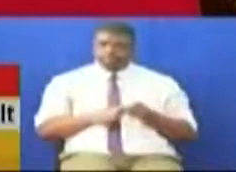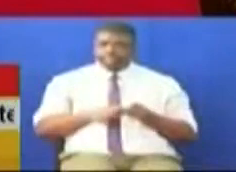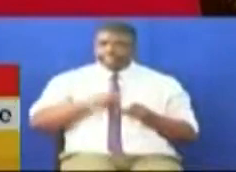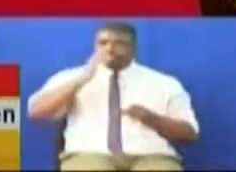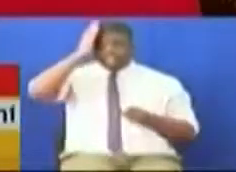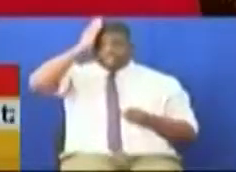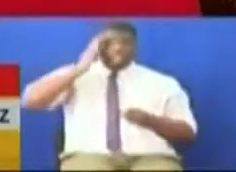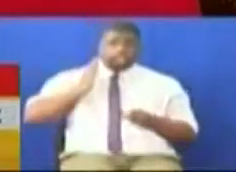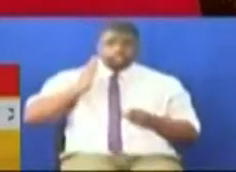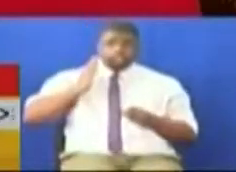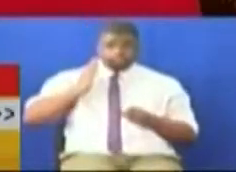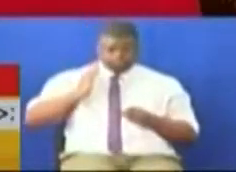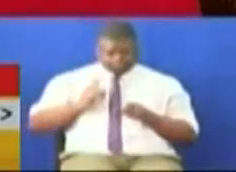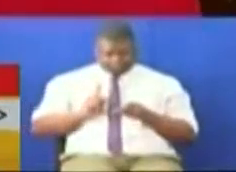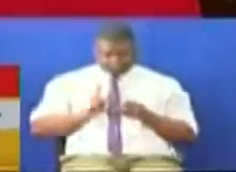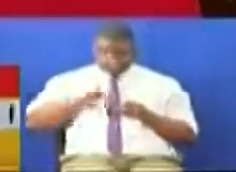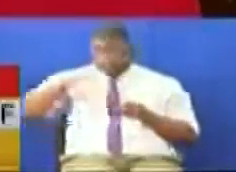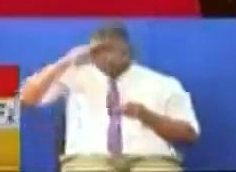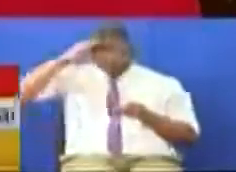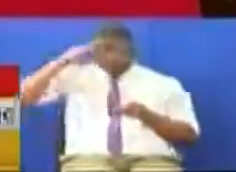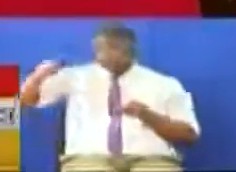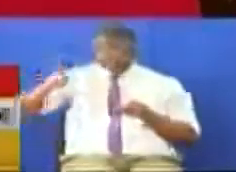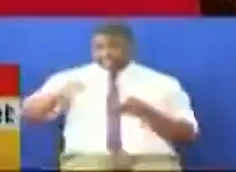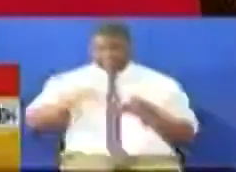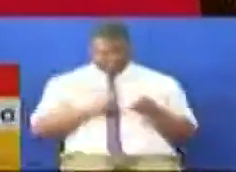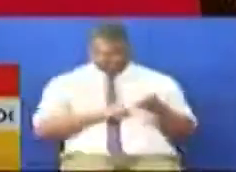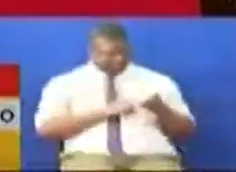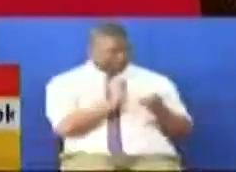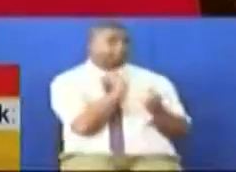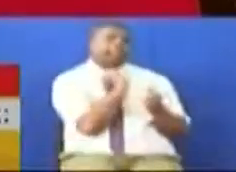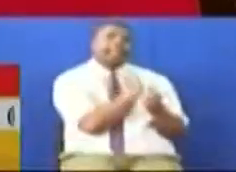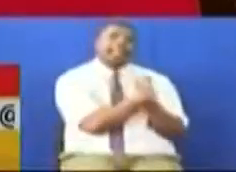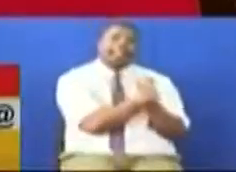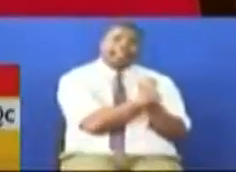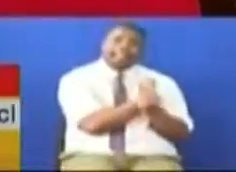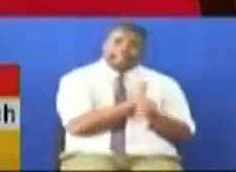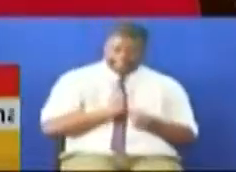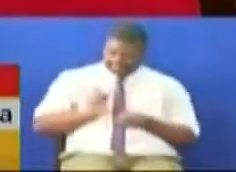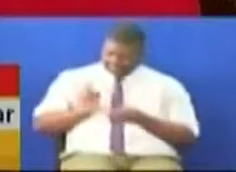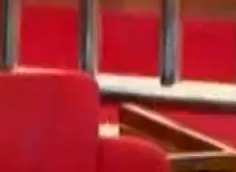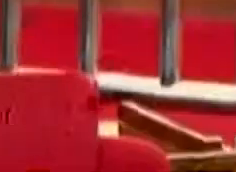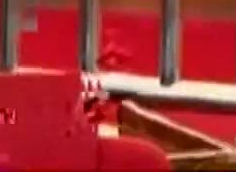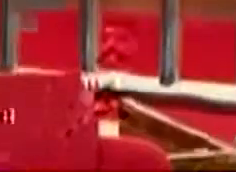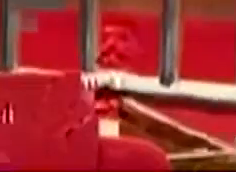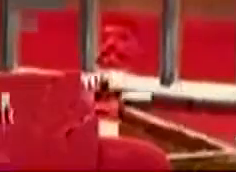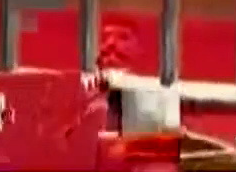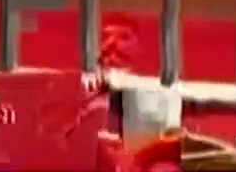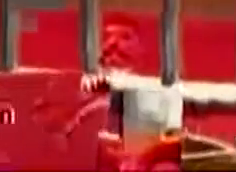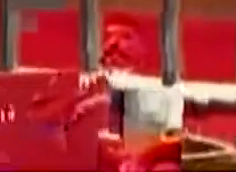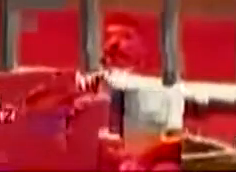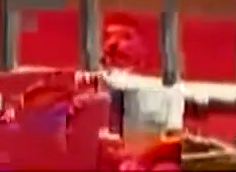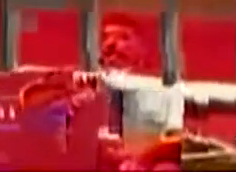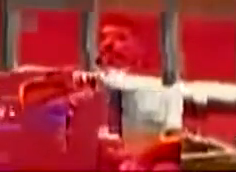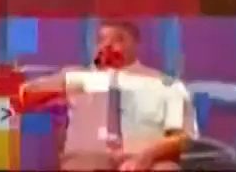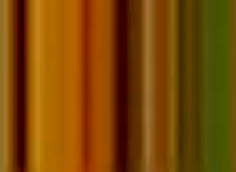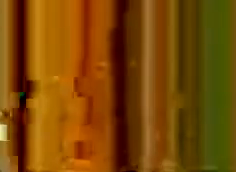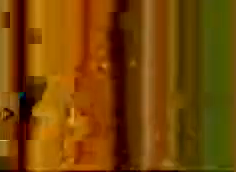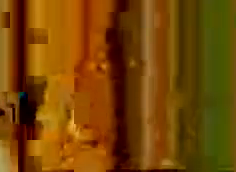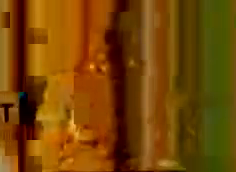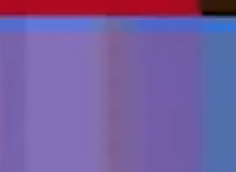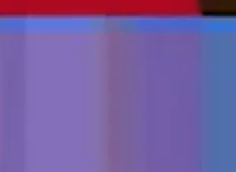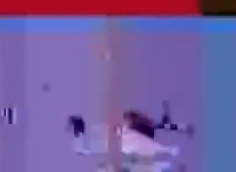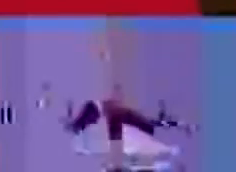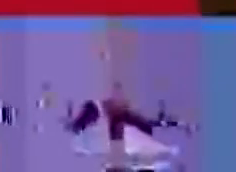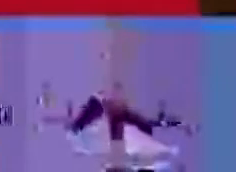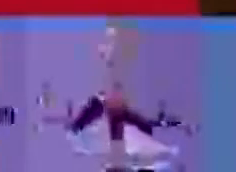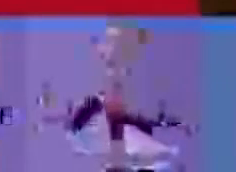JWTZ, jeshi la polisi, magereza pamoja na DAWASA. Hayo ni baadhi ya mashirika ambayo